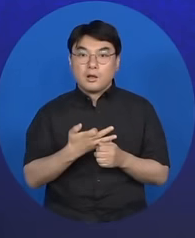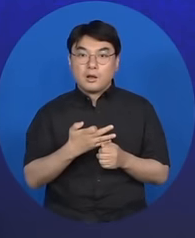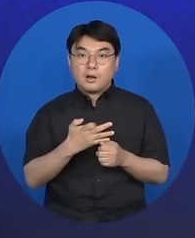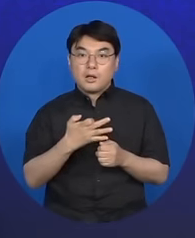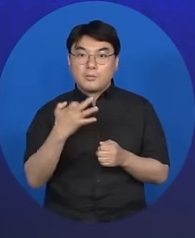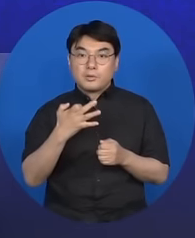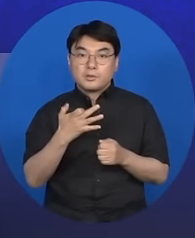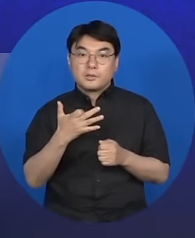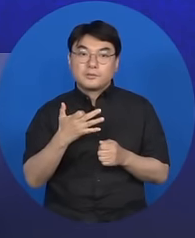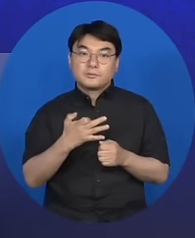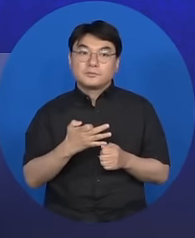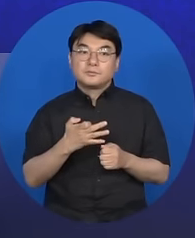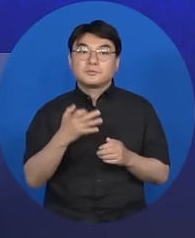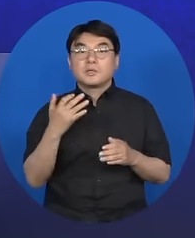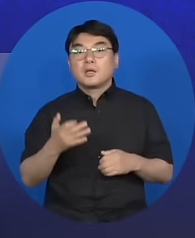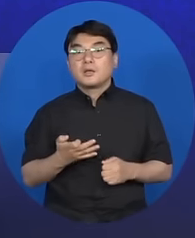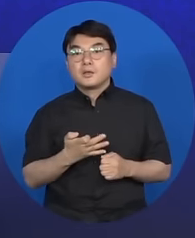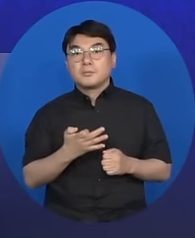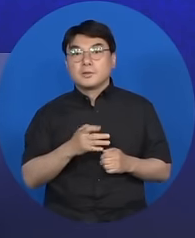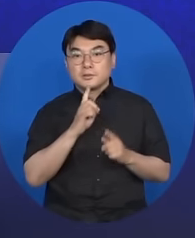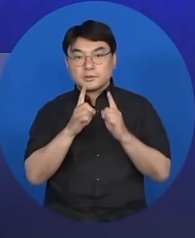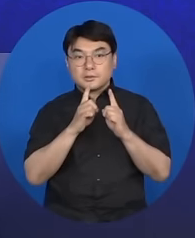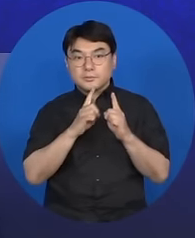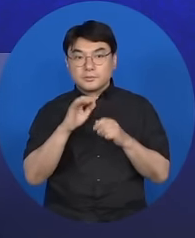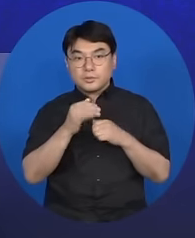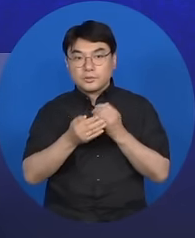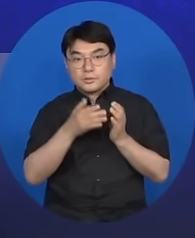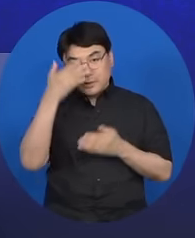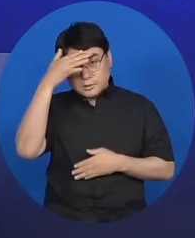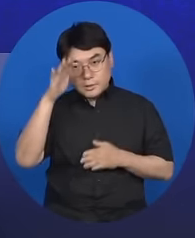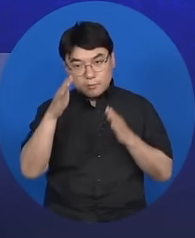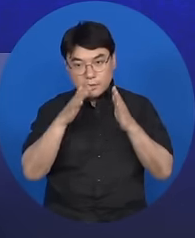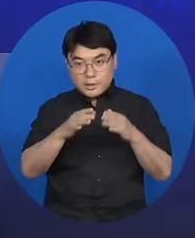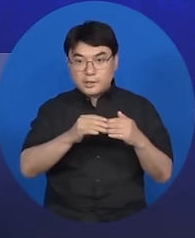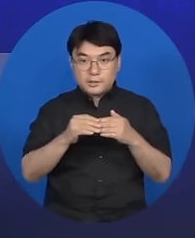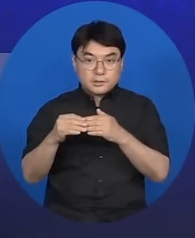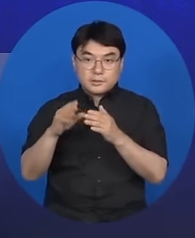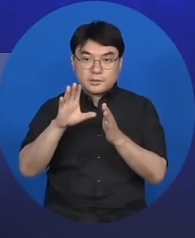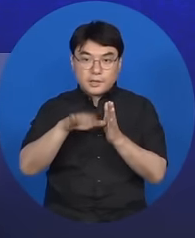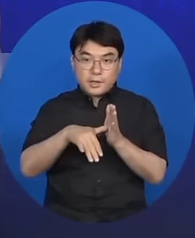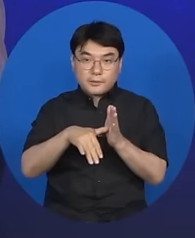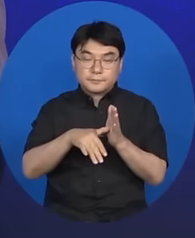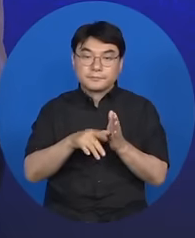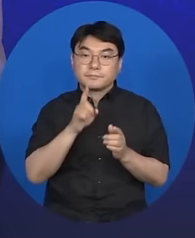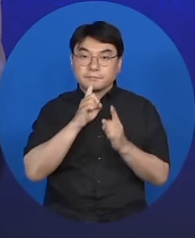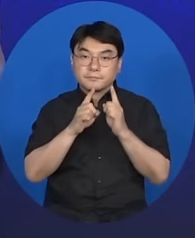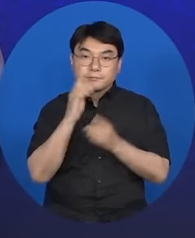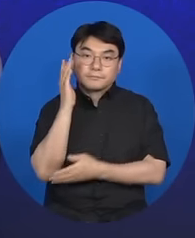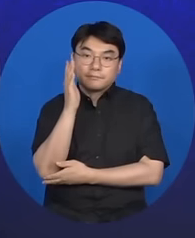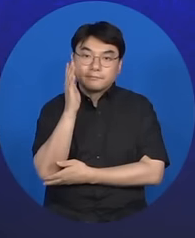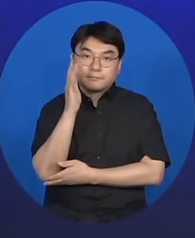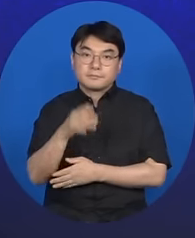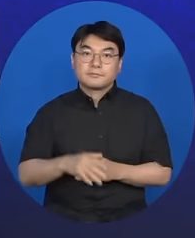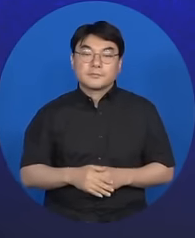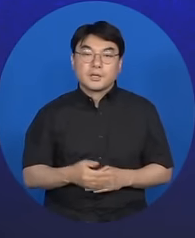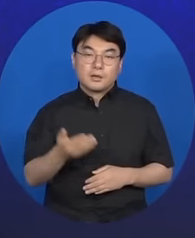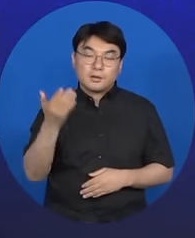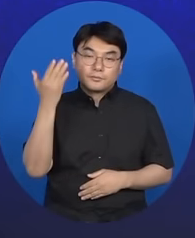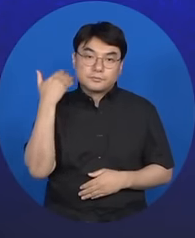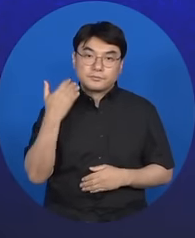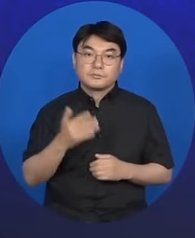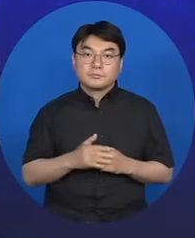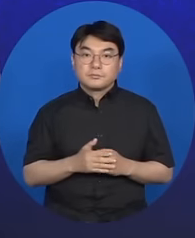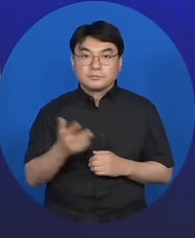방향으로 이끄실 때라는 제목의 말씀을 나누겠습니다. 저는 지난주 월요일부터 수요일까지